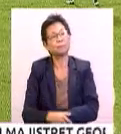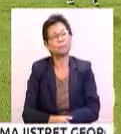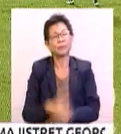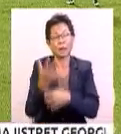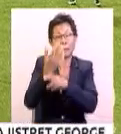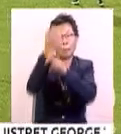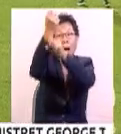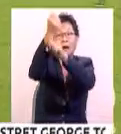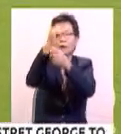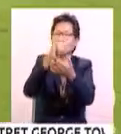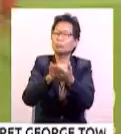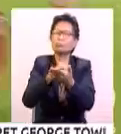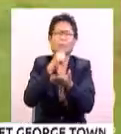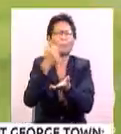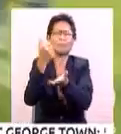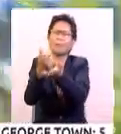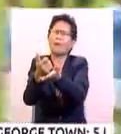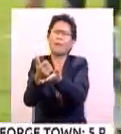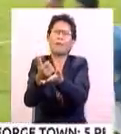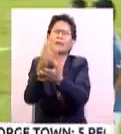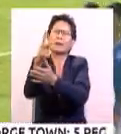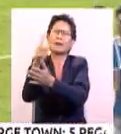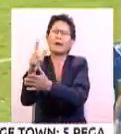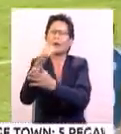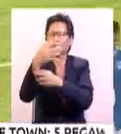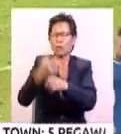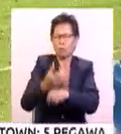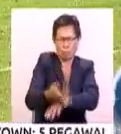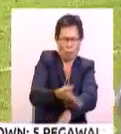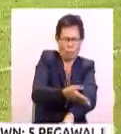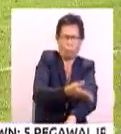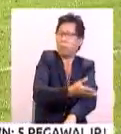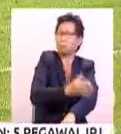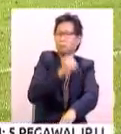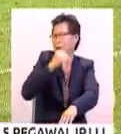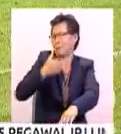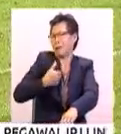kemenangan itu tidak membantu skuad The City Boys untuk memperbaiki